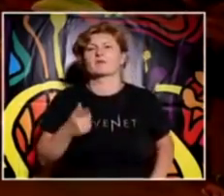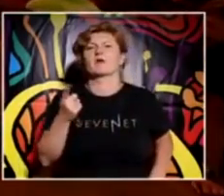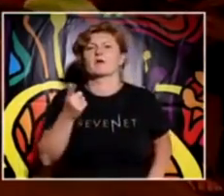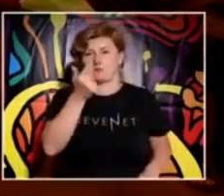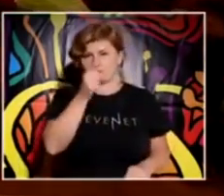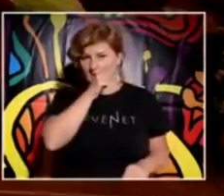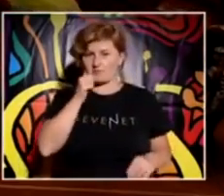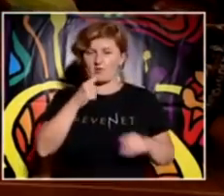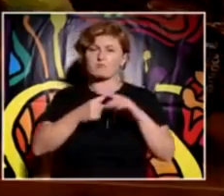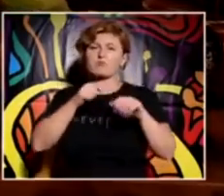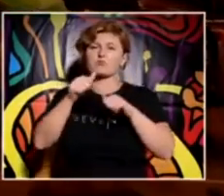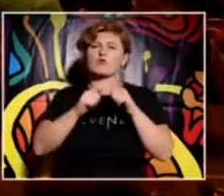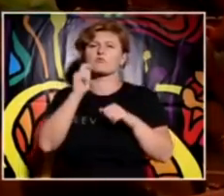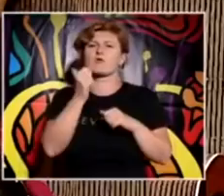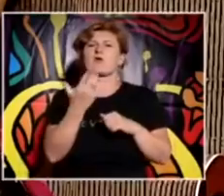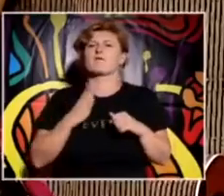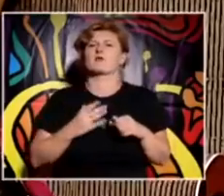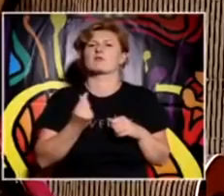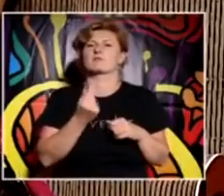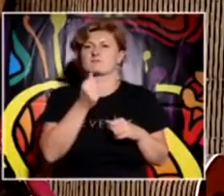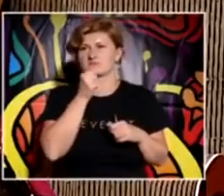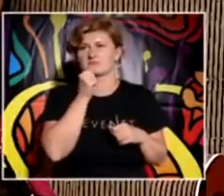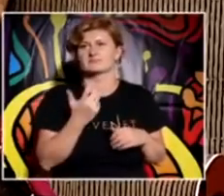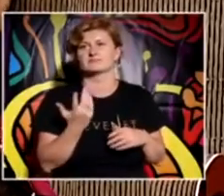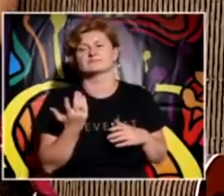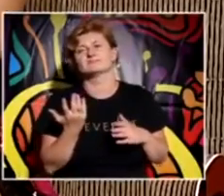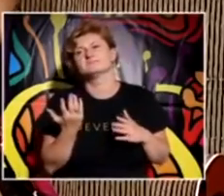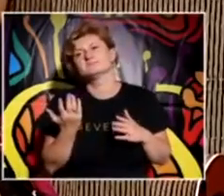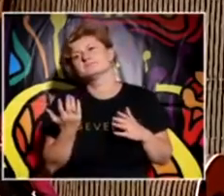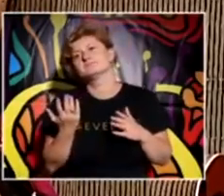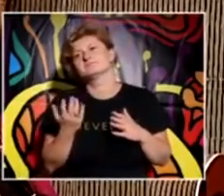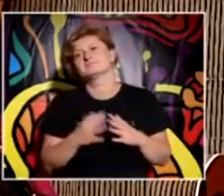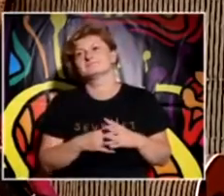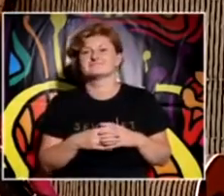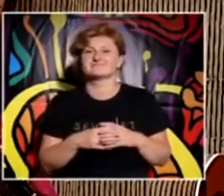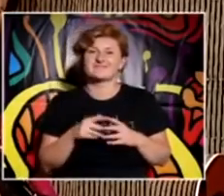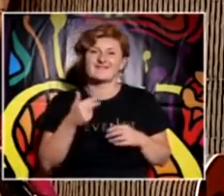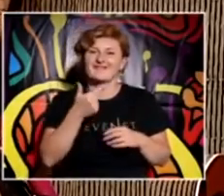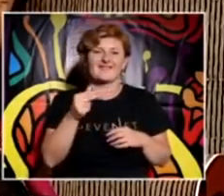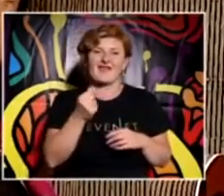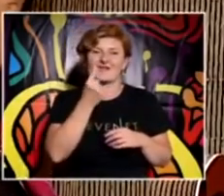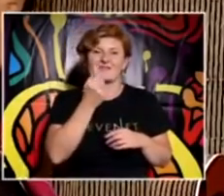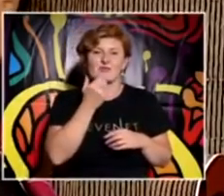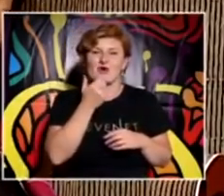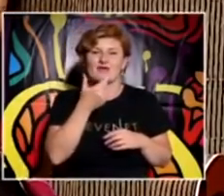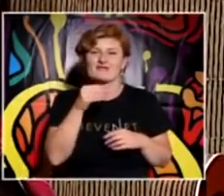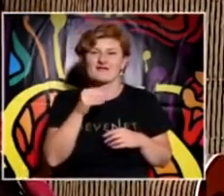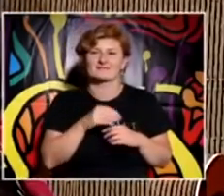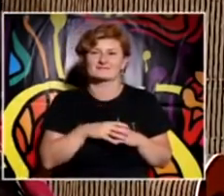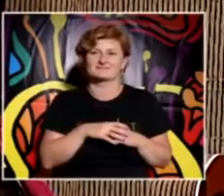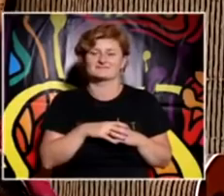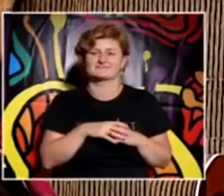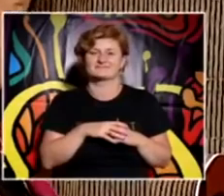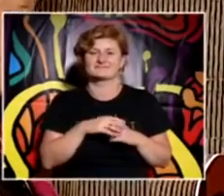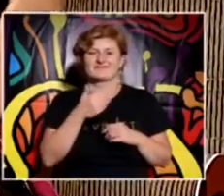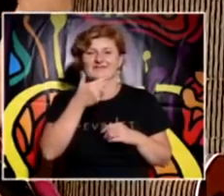ta półroczna podróż, czy nie? Możemy powiedzieć, ale my nie jesteśmy z tych za jeden dolar. Okay. My zdecydowanie nie